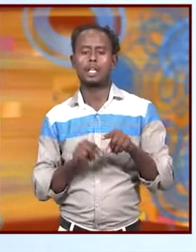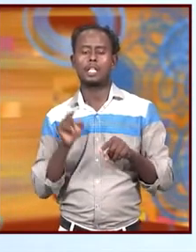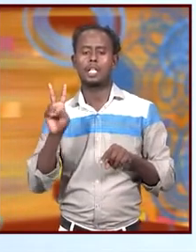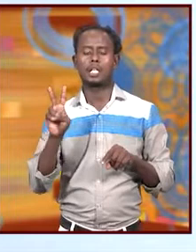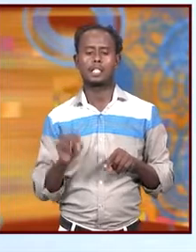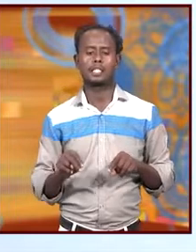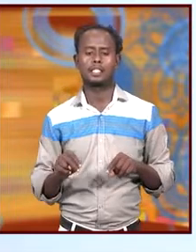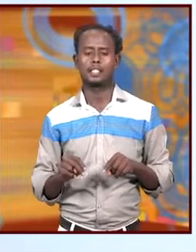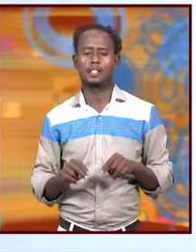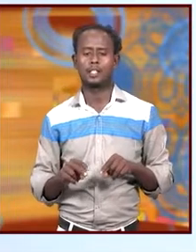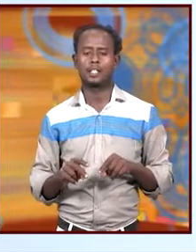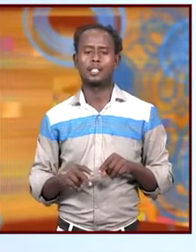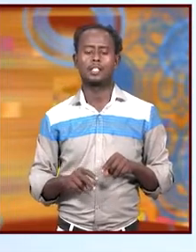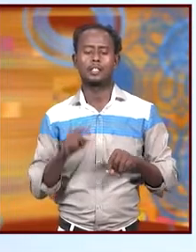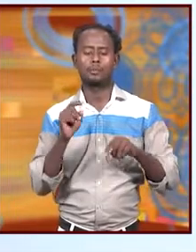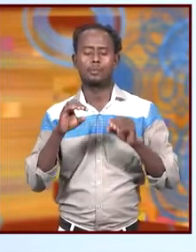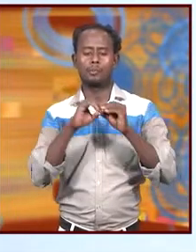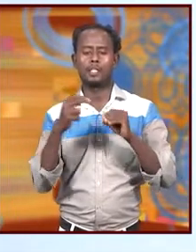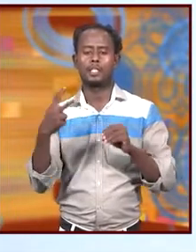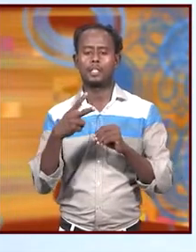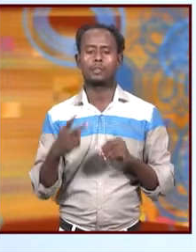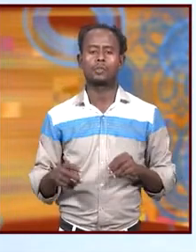B = 86/2. 1 × 2 = 2,